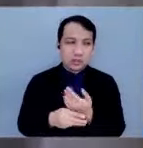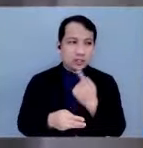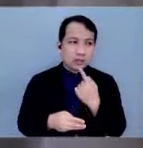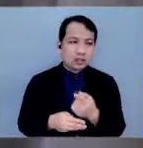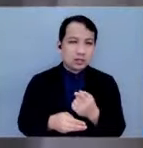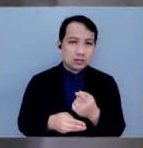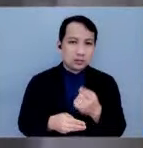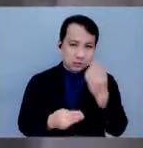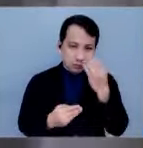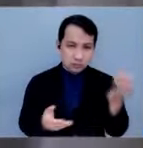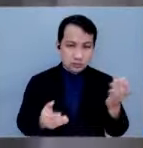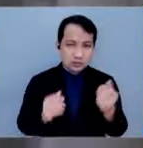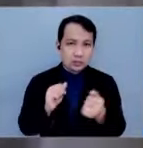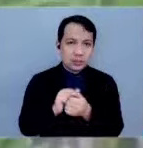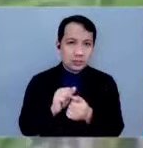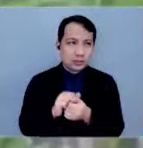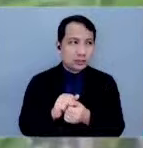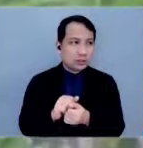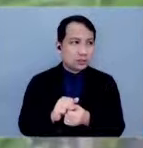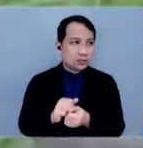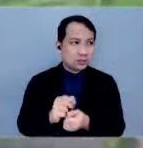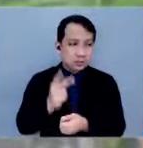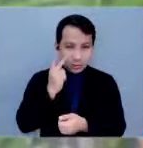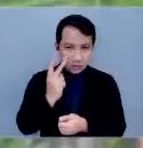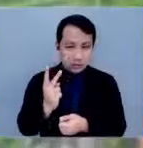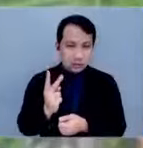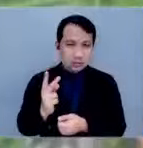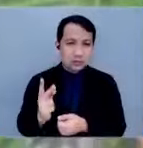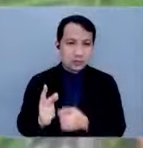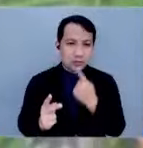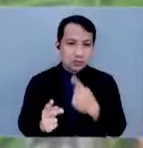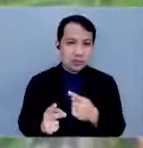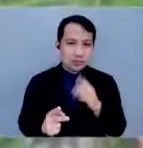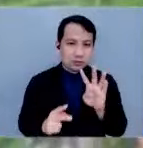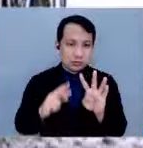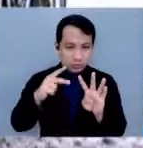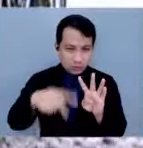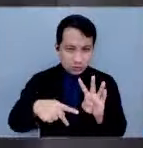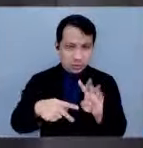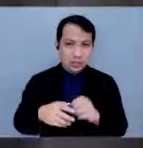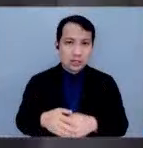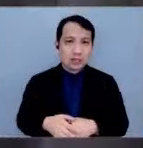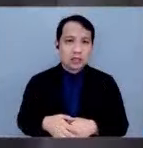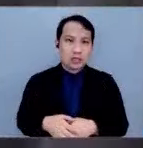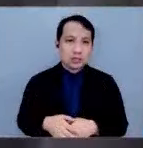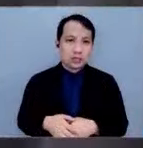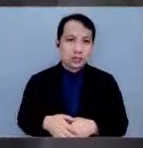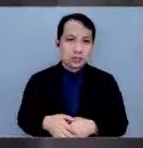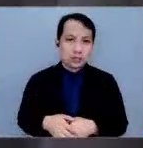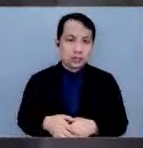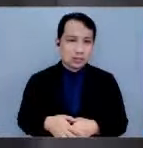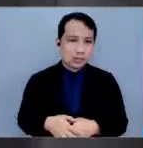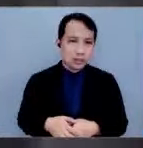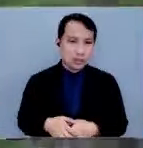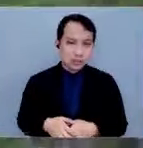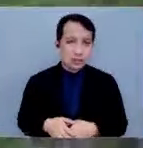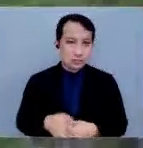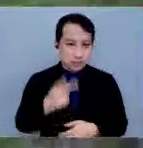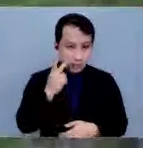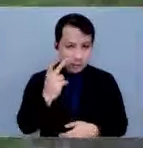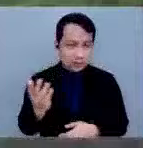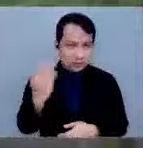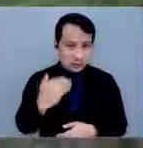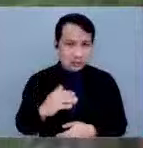hindi na dapat kasama sa mga makikinabang ang 4Ps beneficiaries. Inanunsyo naman ng ahensya na mula sa 3,000